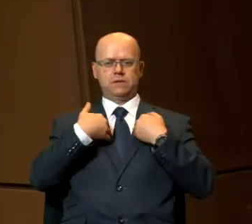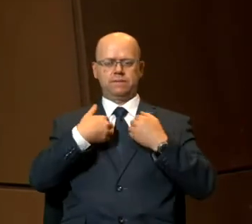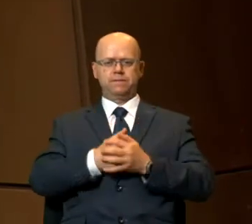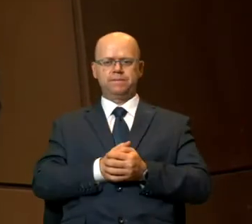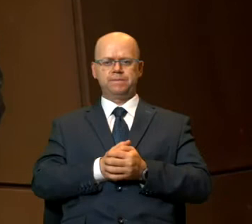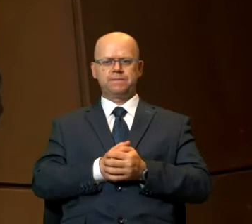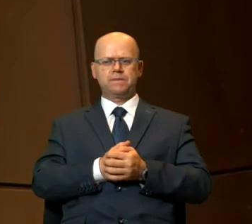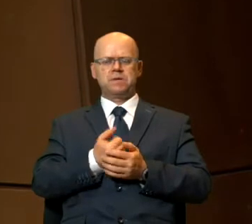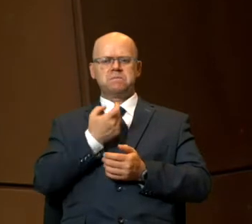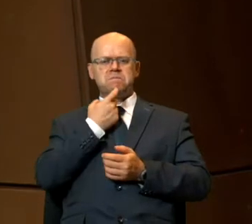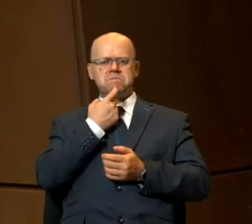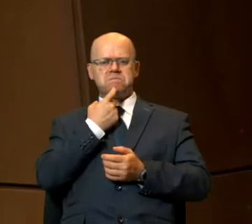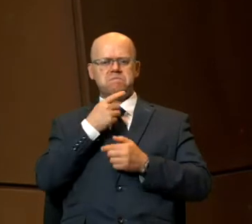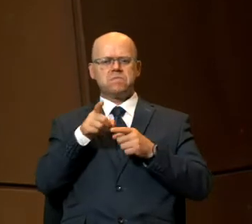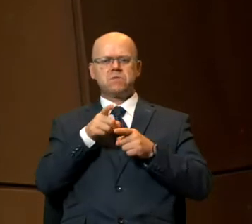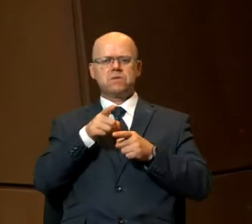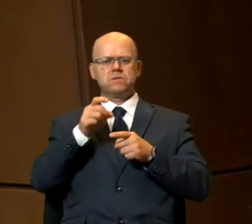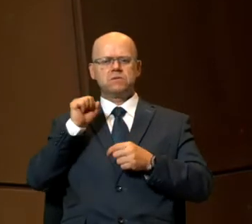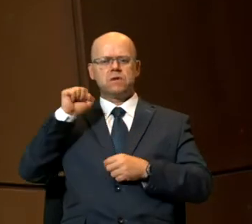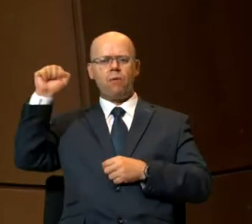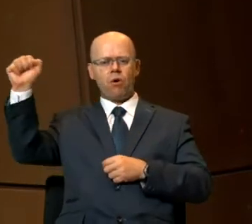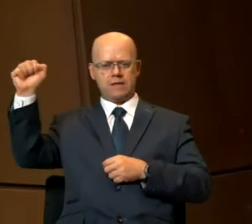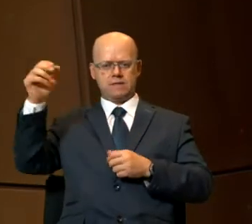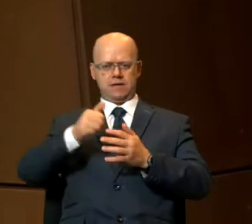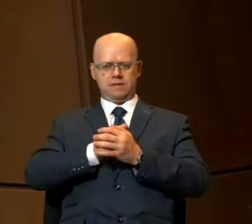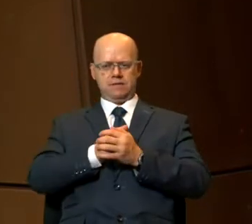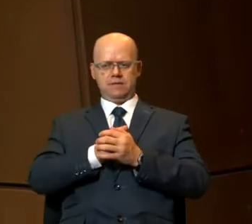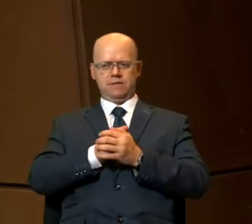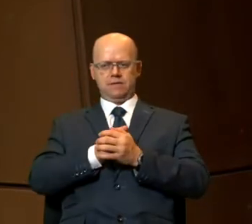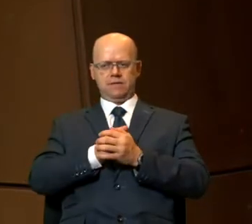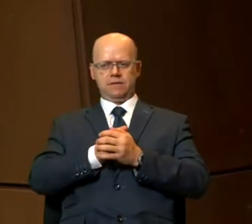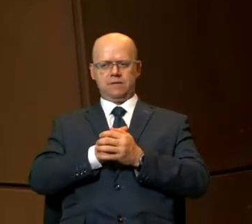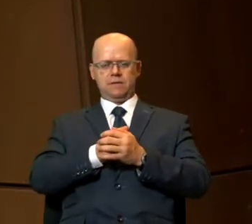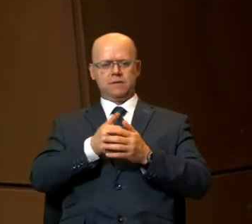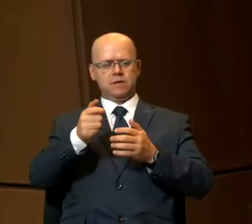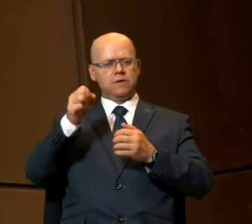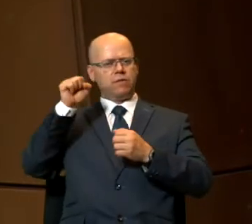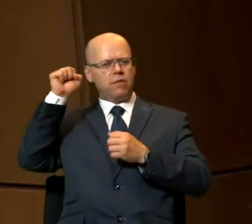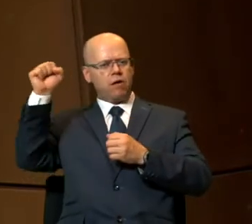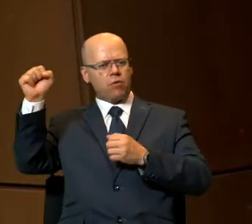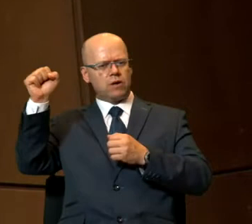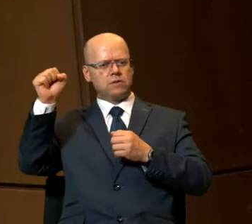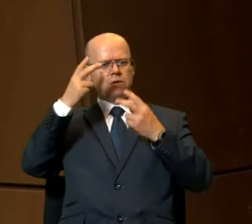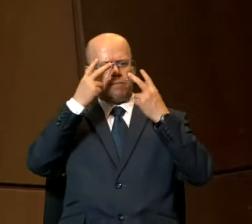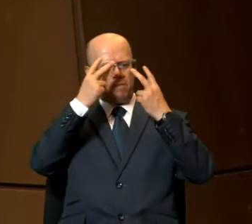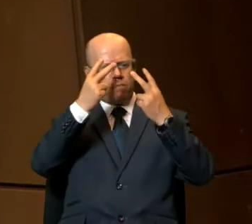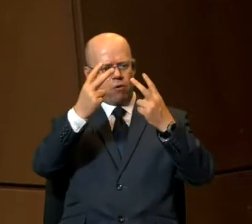jest demokracja? Myślę, że demokracja jest taką ideą,